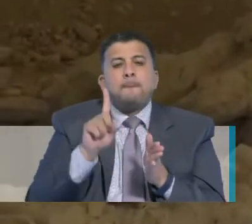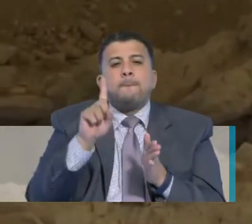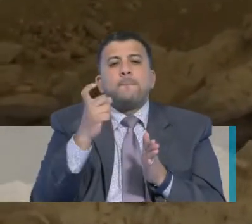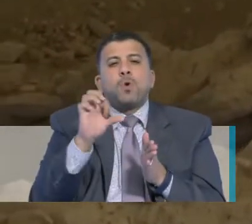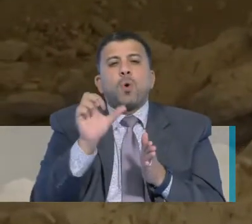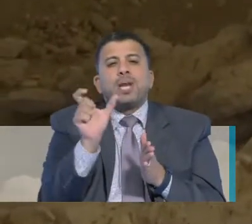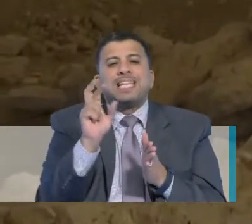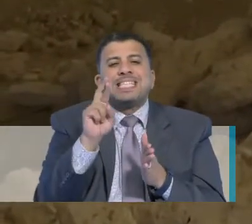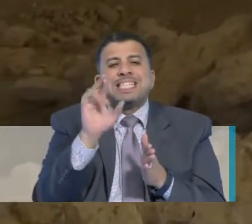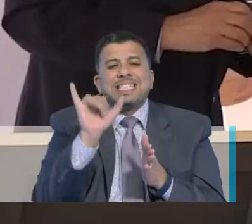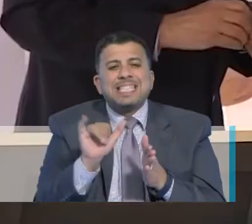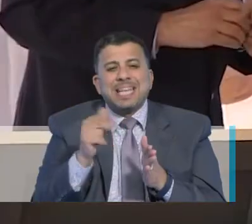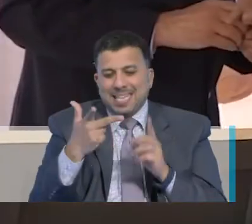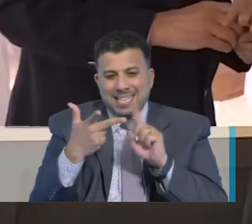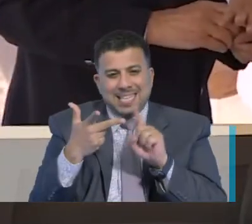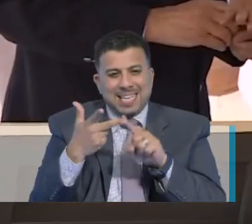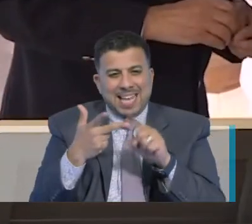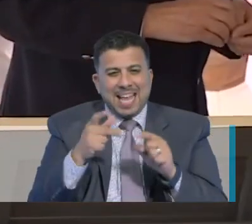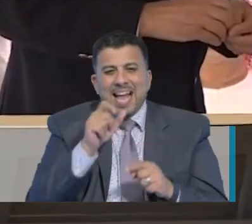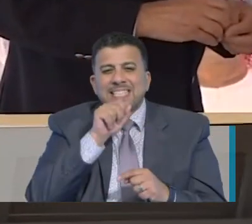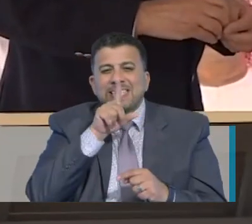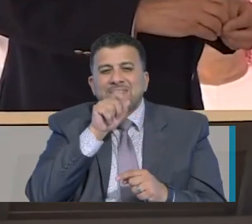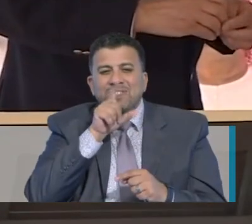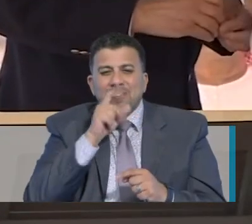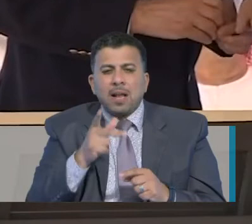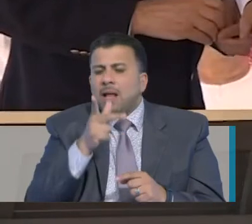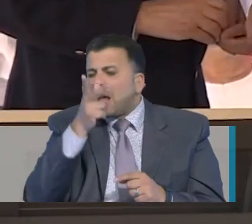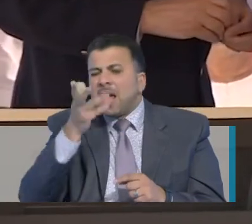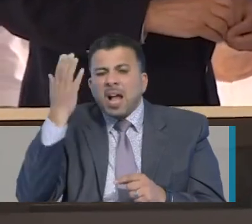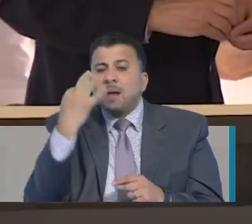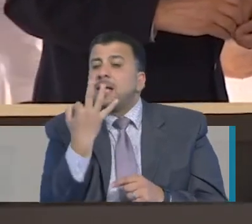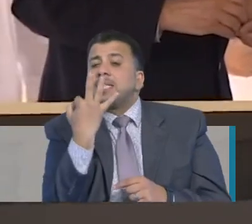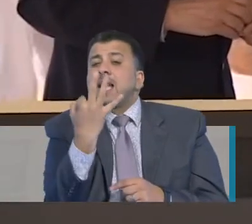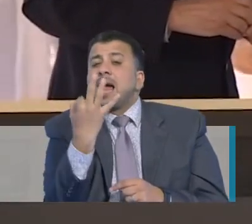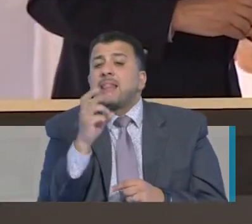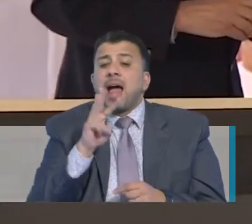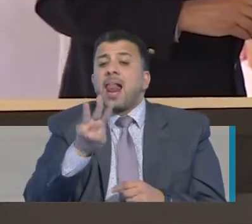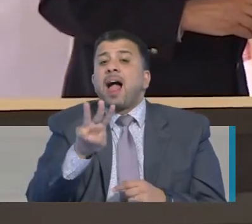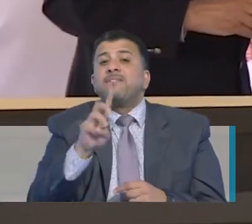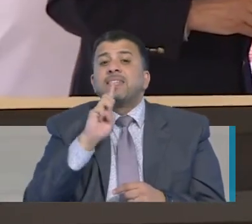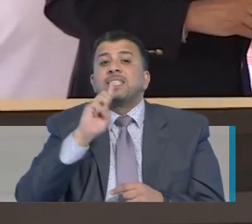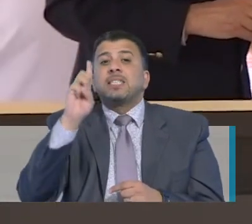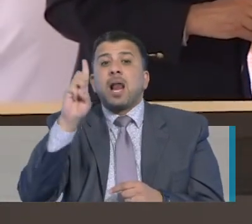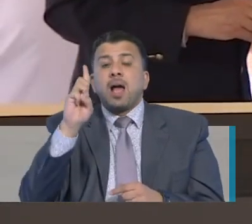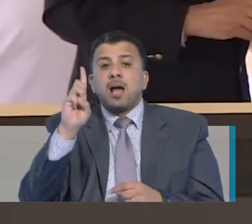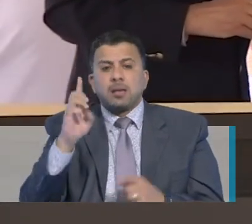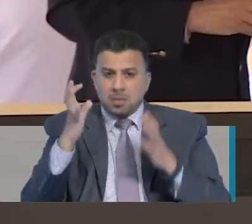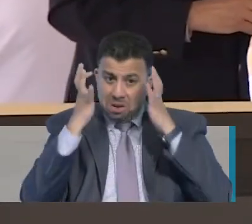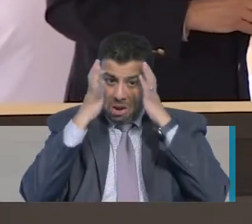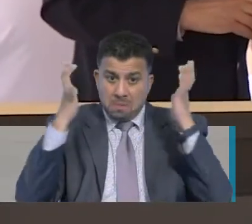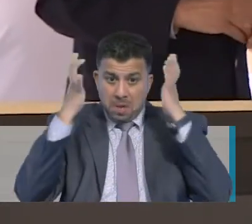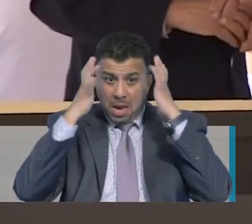القدماء لهذه المنطقة قبل آلاف السنين. الجدير بالذكر أن العلماء يتوافدون من شتى